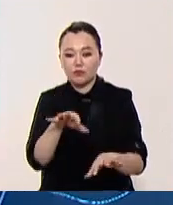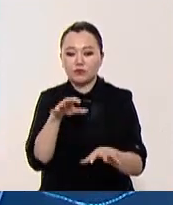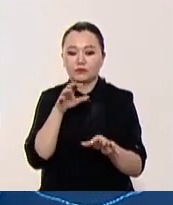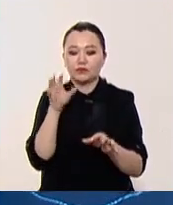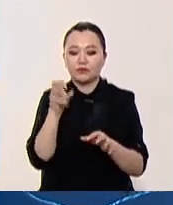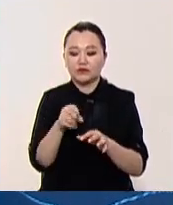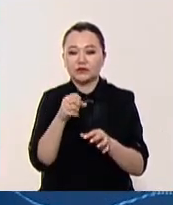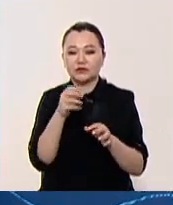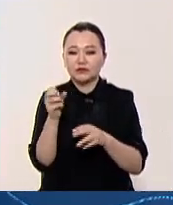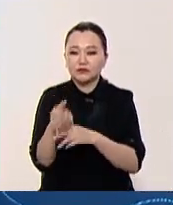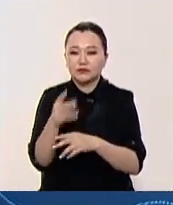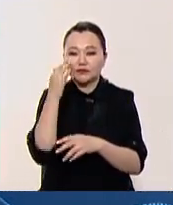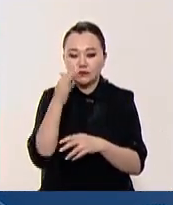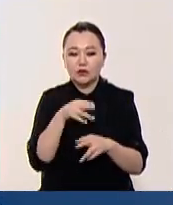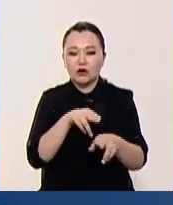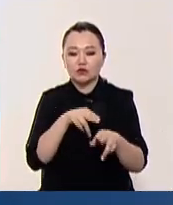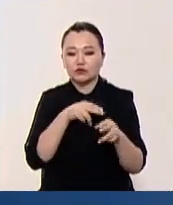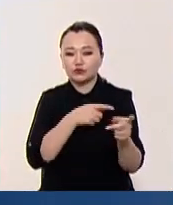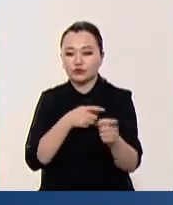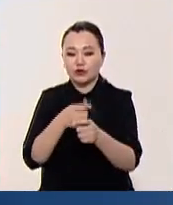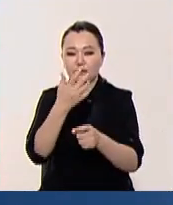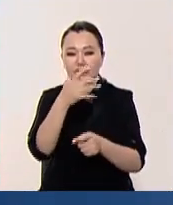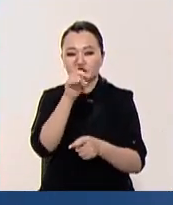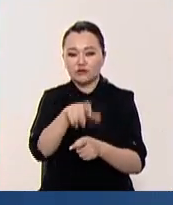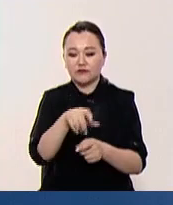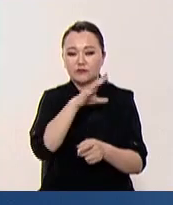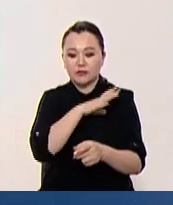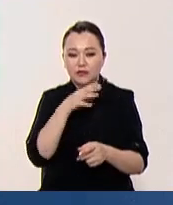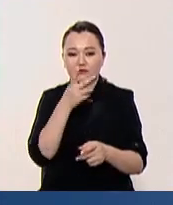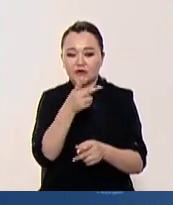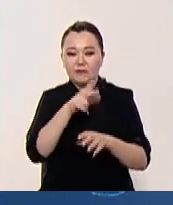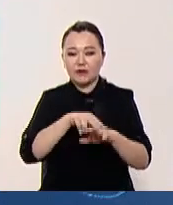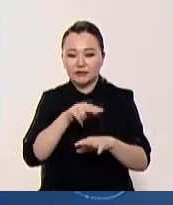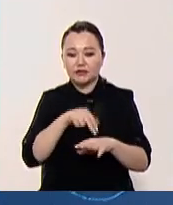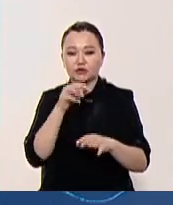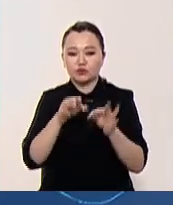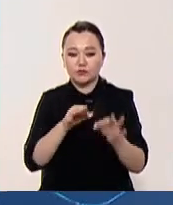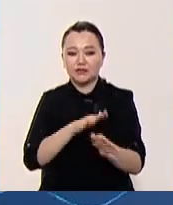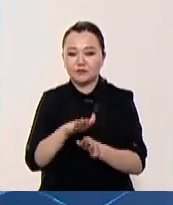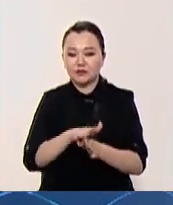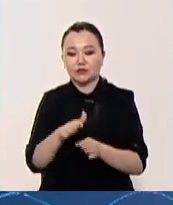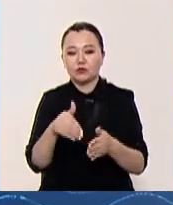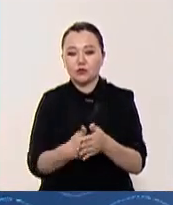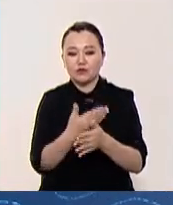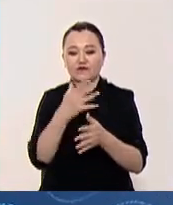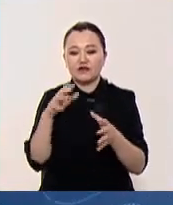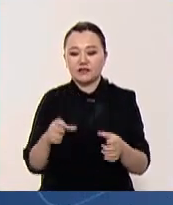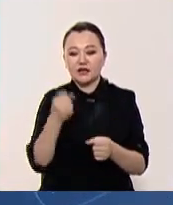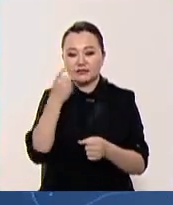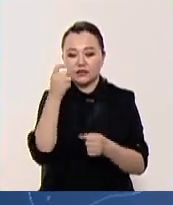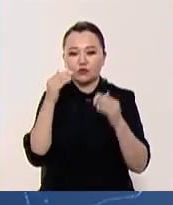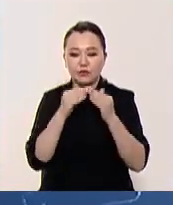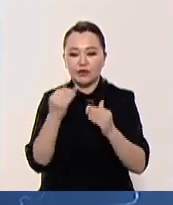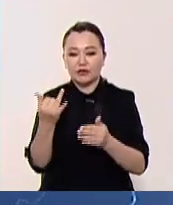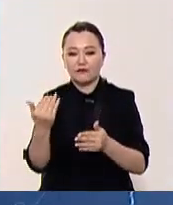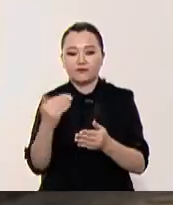выселении Дужнов застрелил из охотничьего ружья 5 человек. 2 полицейских, судебного исполнителя, нового владельца дома и его